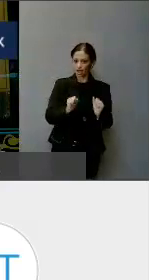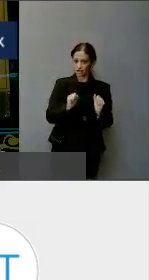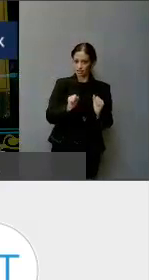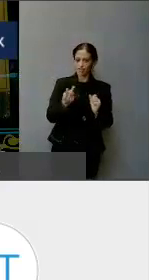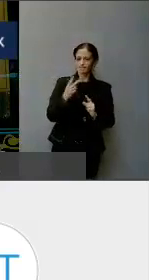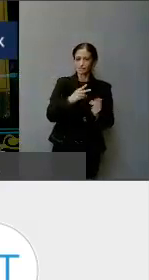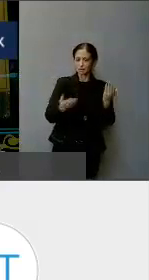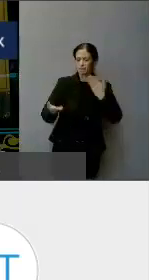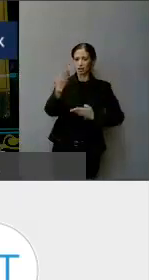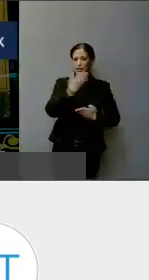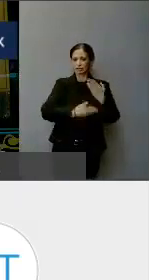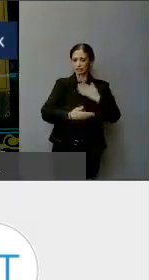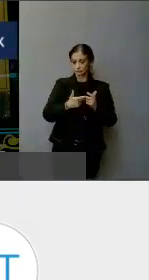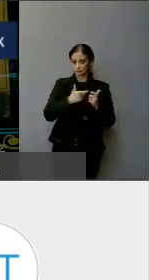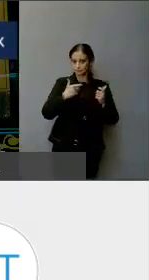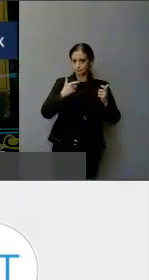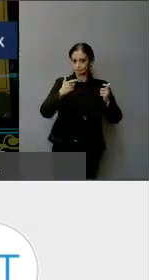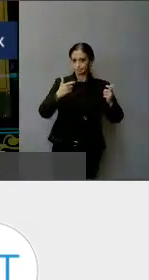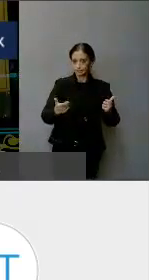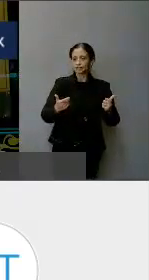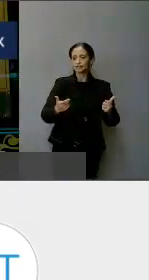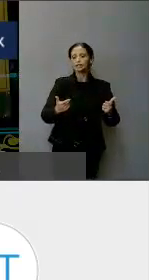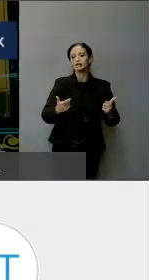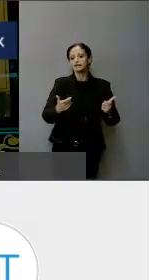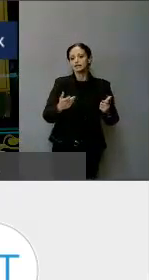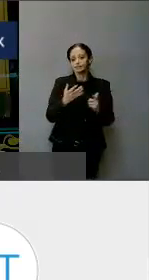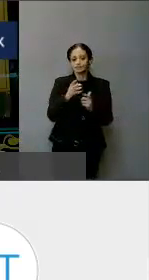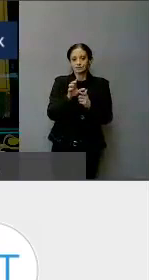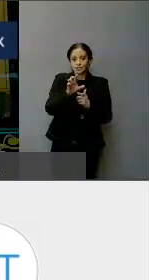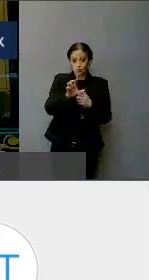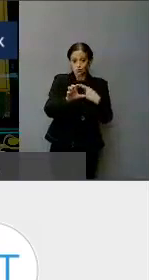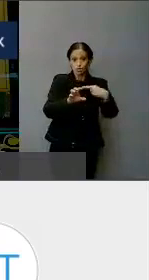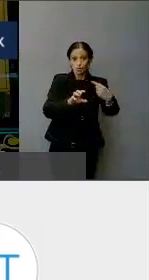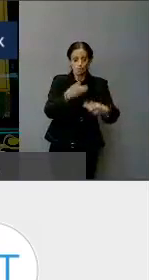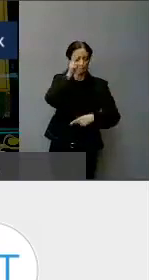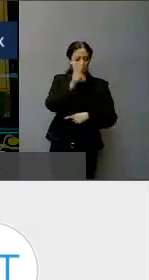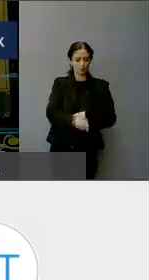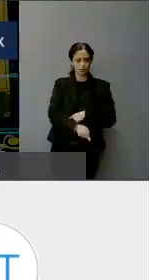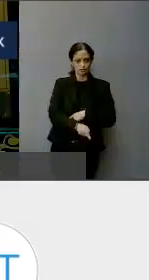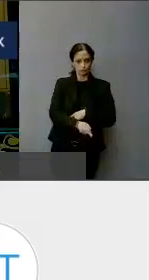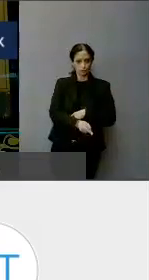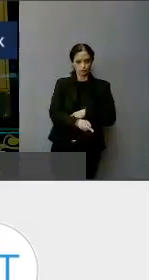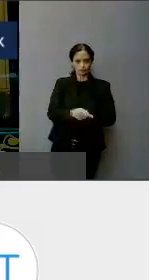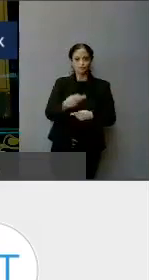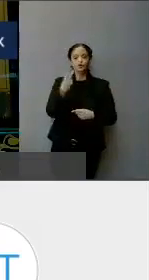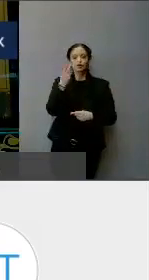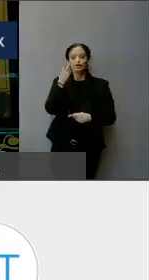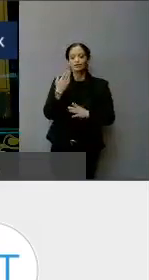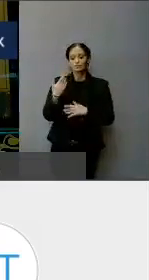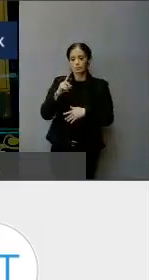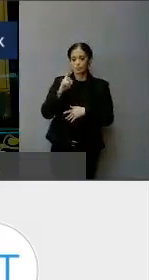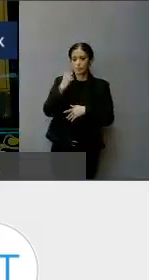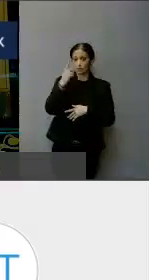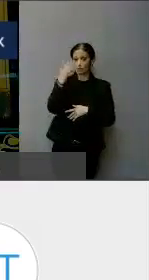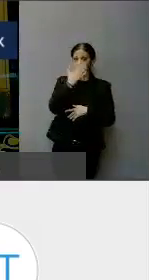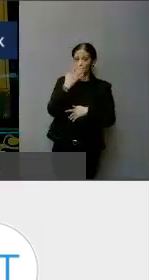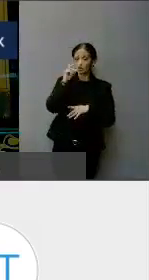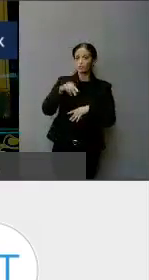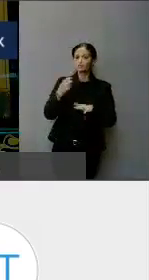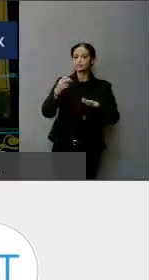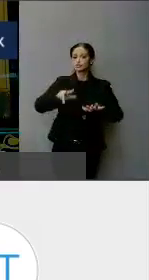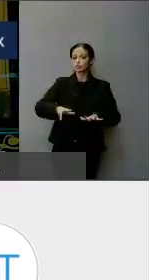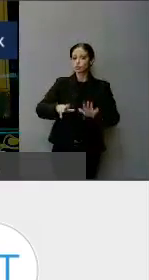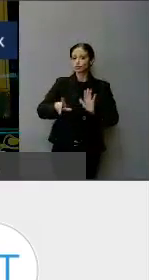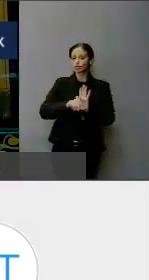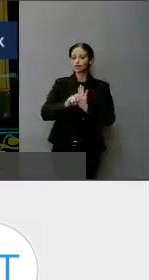maltrattamenti soprattutto dopo l'avvenuta denuncia tenuto conto che dal primo febbraio dell'unica 18 è stata pubblicata la legge